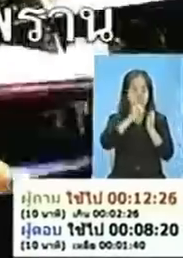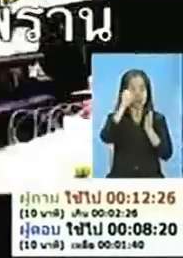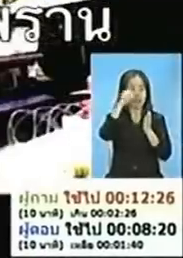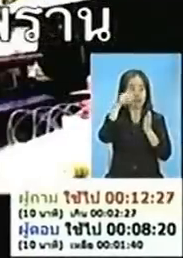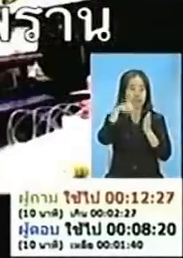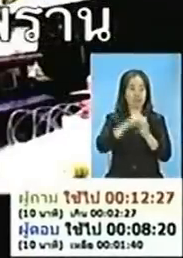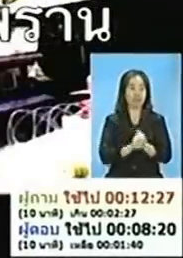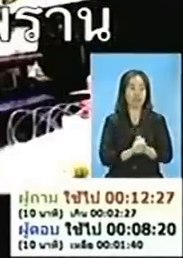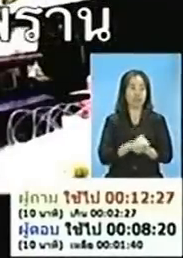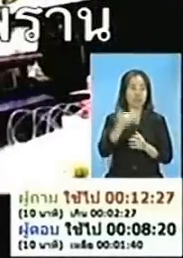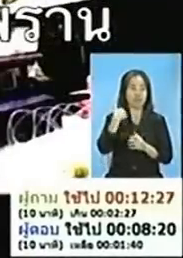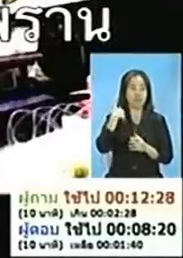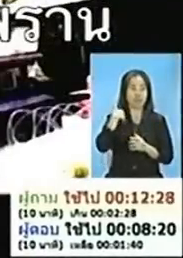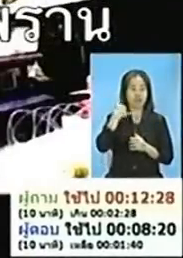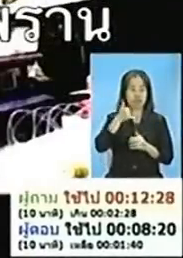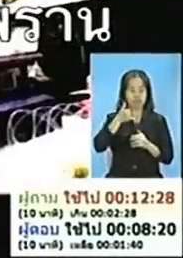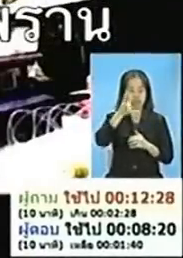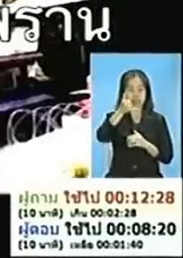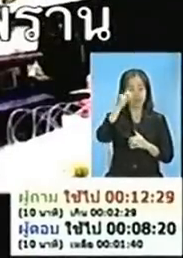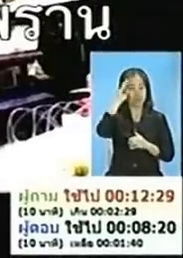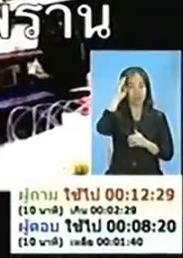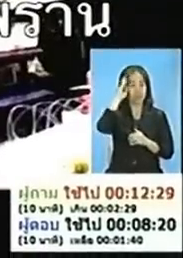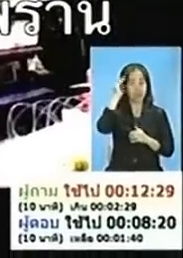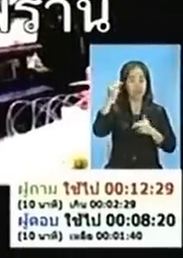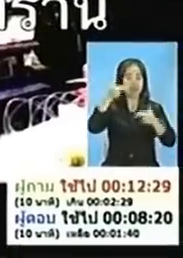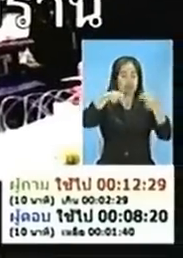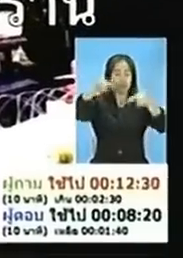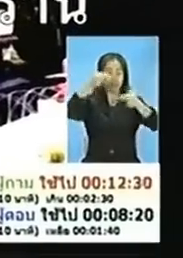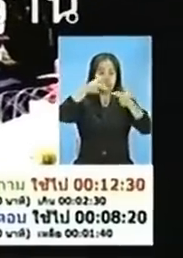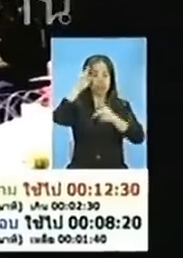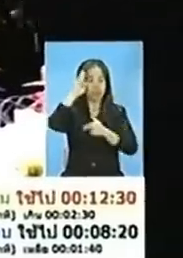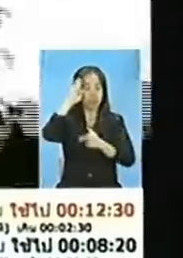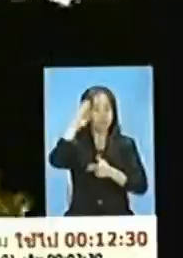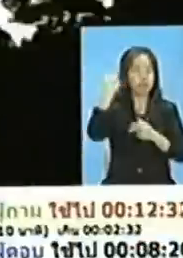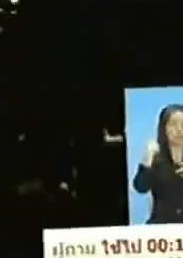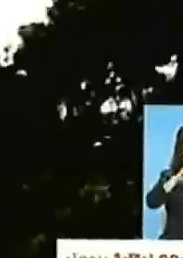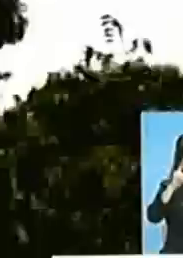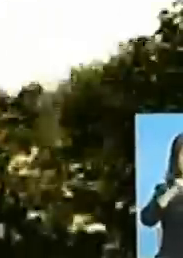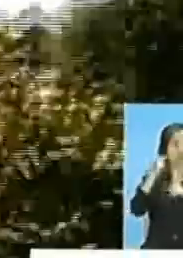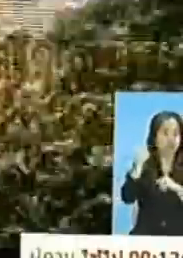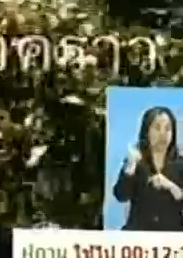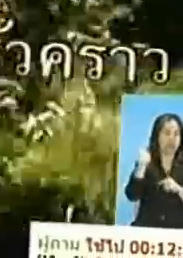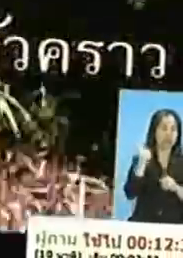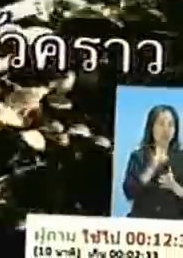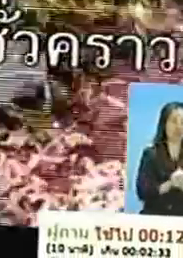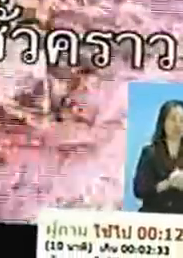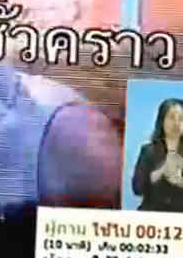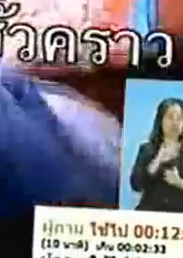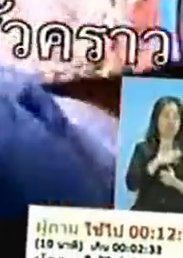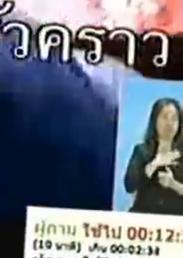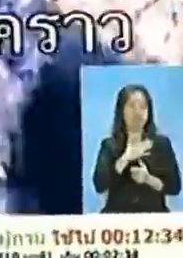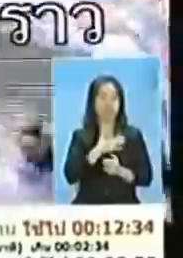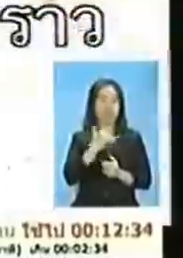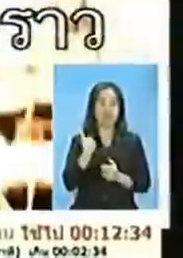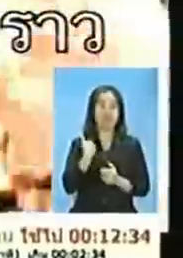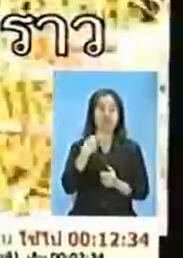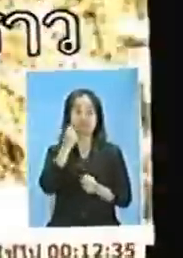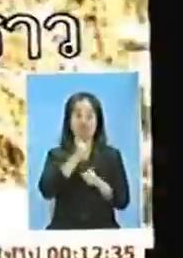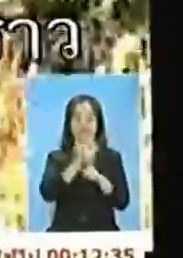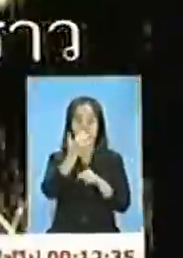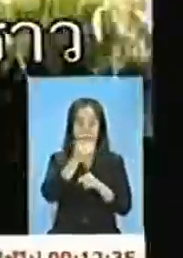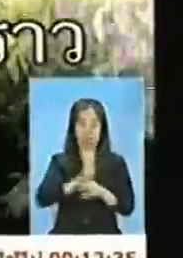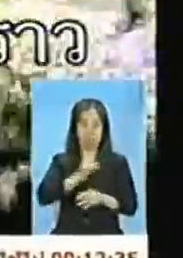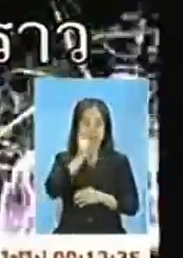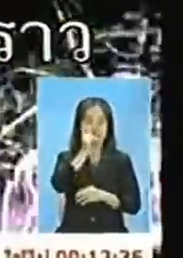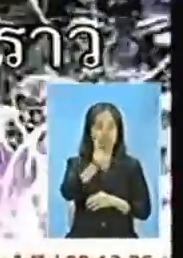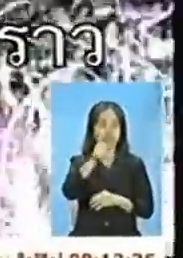ผ่านทหารผ่านอีกฐานทหารผ่านฐานเดิมนะไปผ่านจุดเดิมอีกอุโมงค์ต้นไม้ไผ่เดี๋ยวก็ผ่านข้